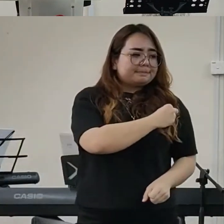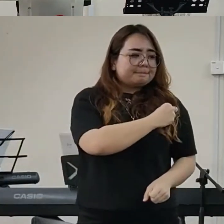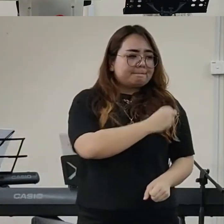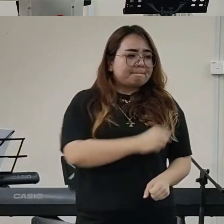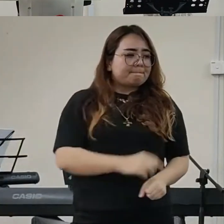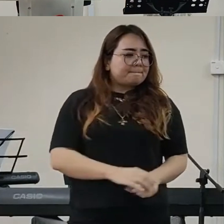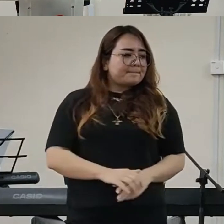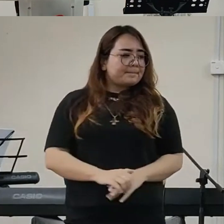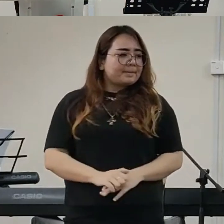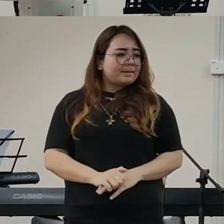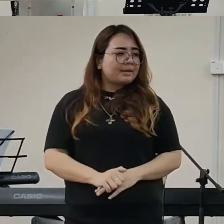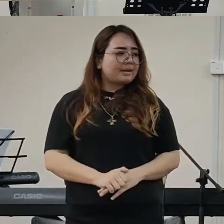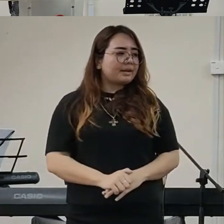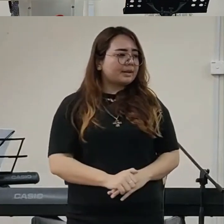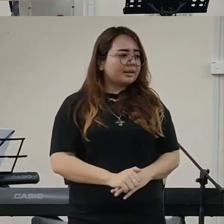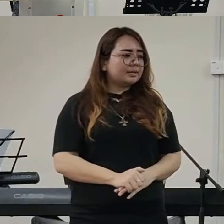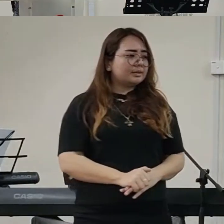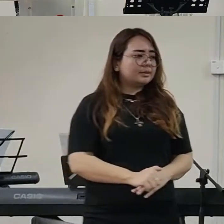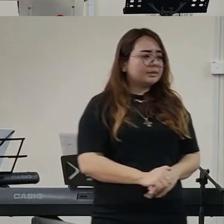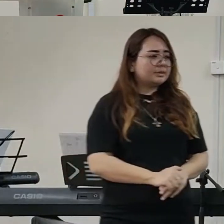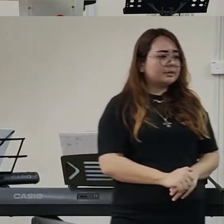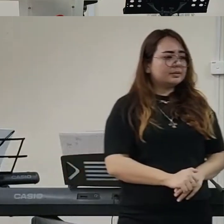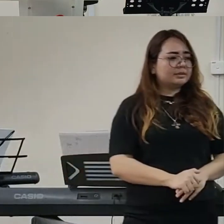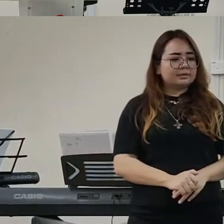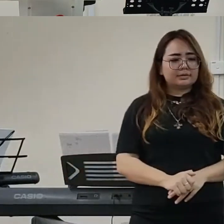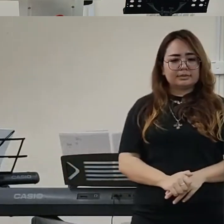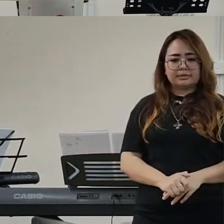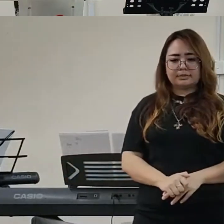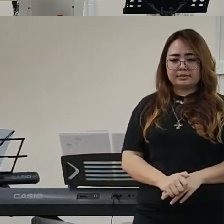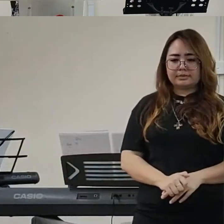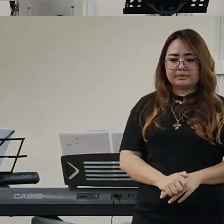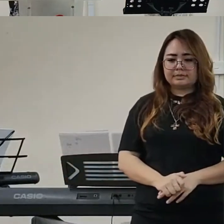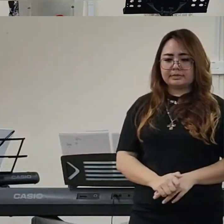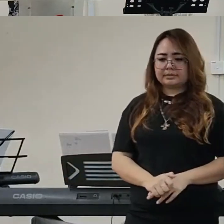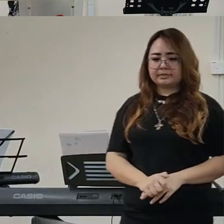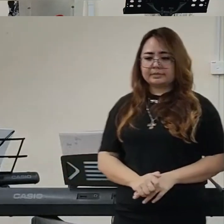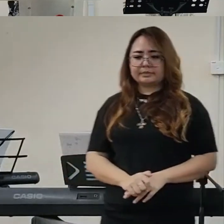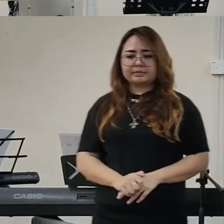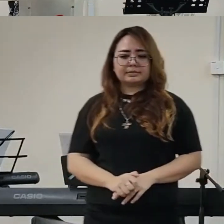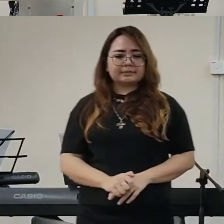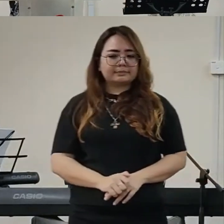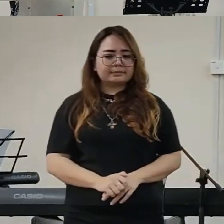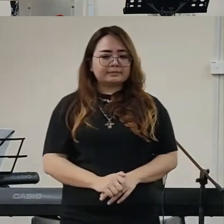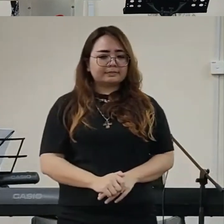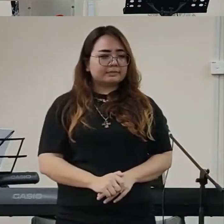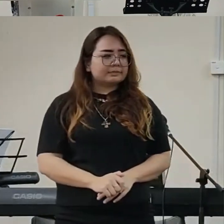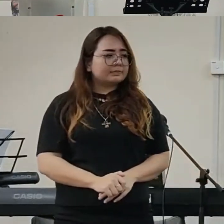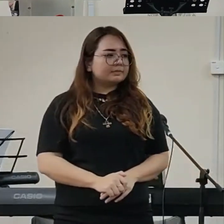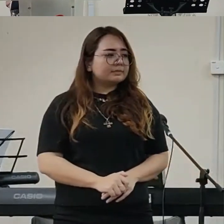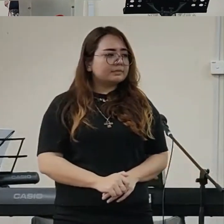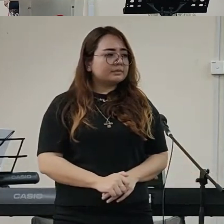圣灵来带领我们。我们可以邀请他们来我们的青少年团契啊，来教会等等的。